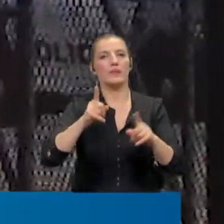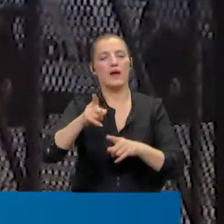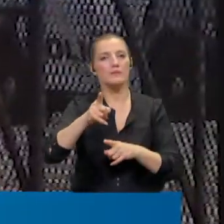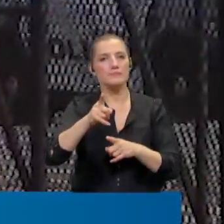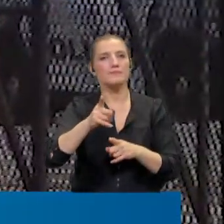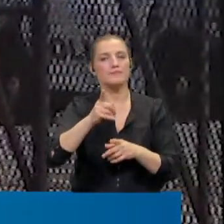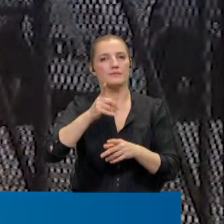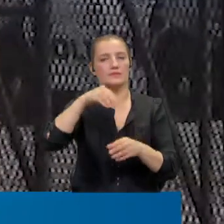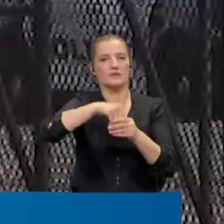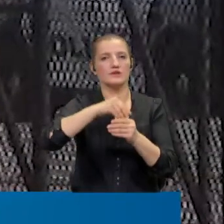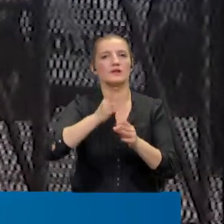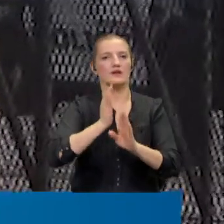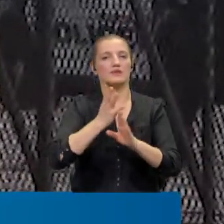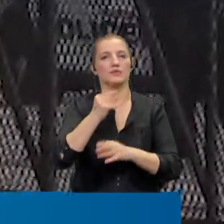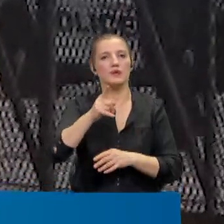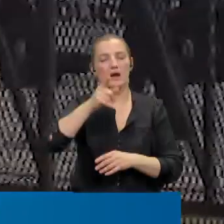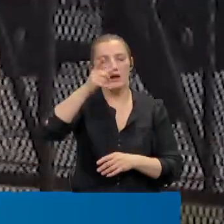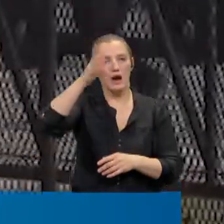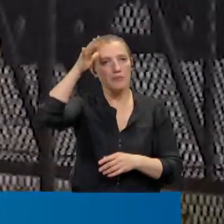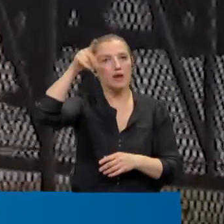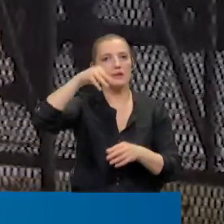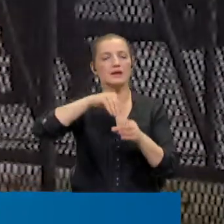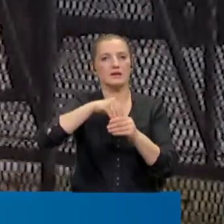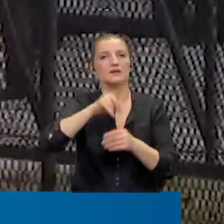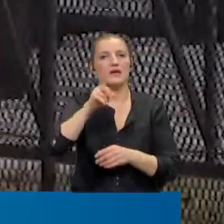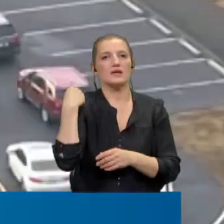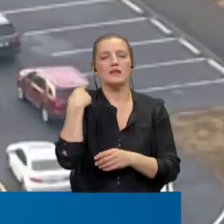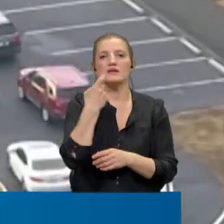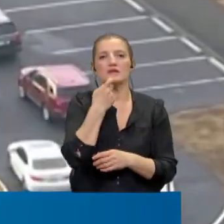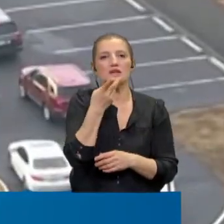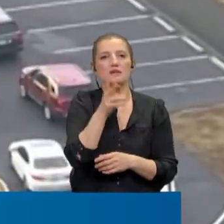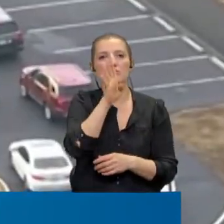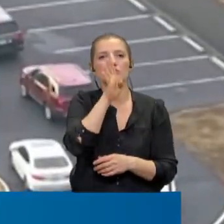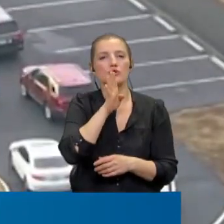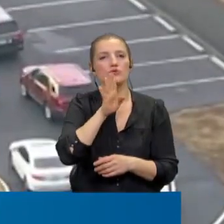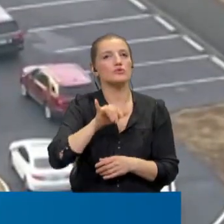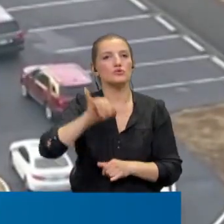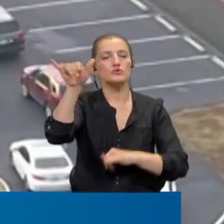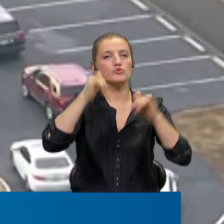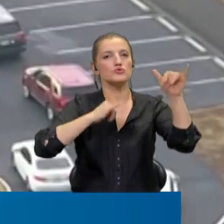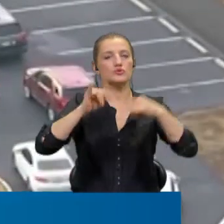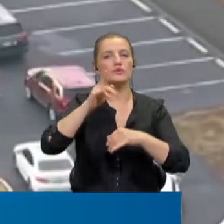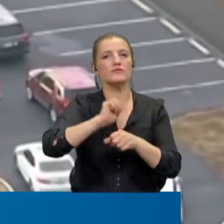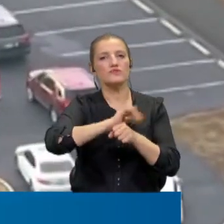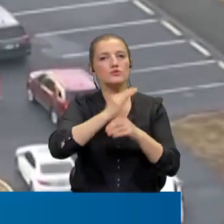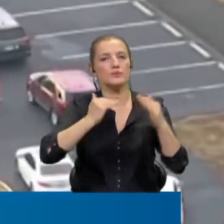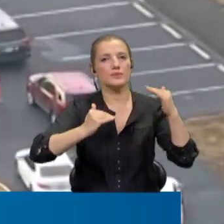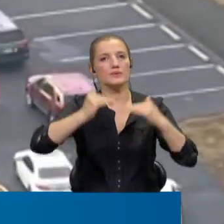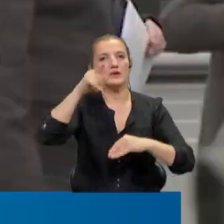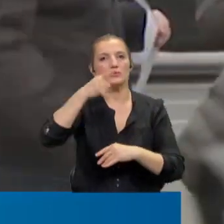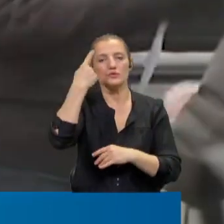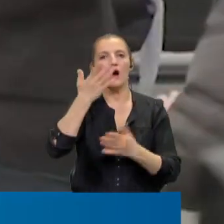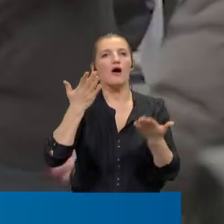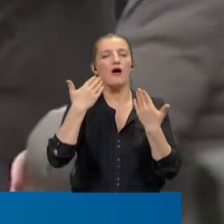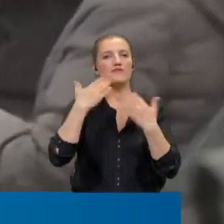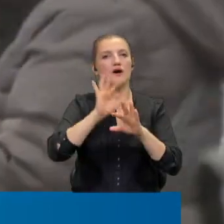çevrimiçi devam edeceğini açıkladığı ülkede yeni yılın ilk gününde mm 400'den fazla uçuş Arslan kuvvet 19 vakaları